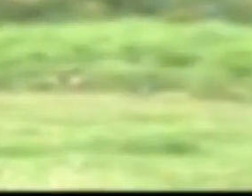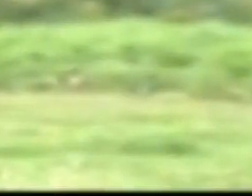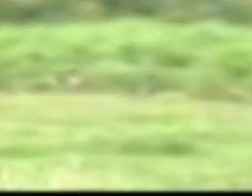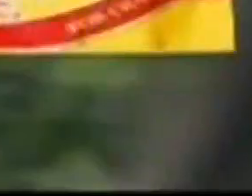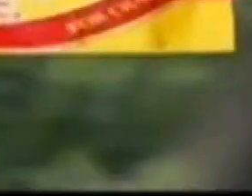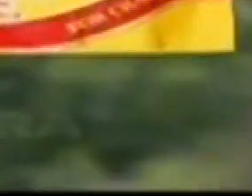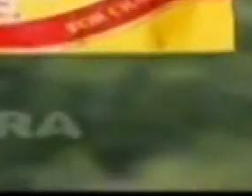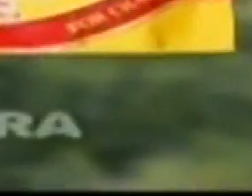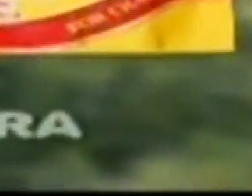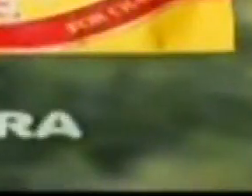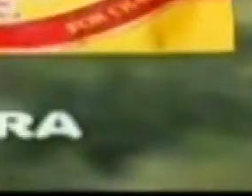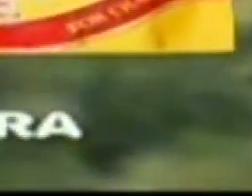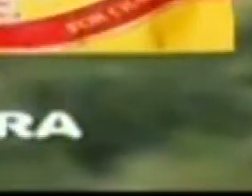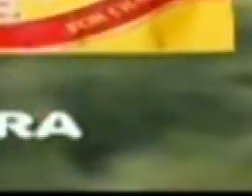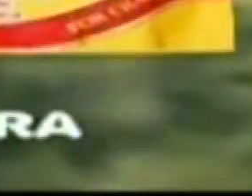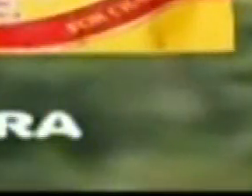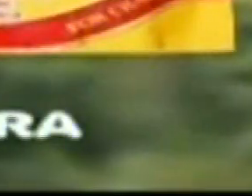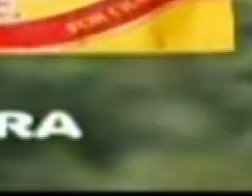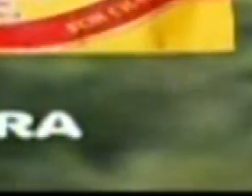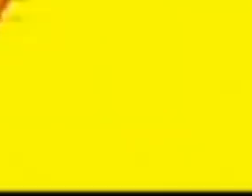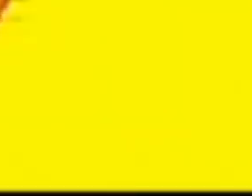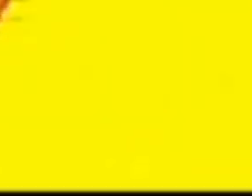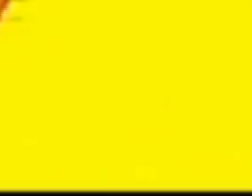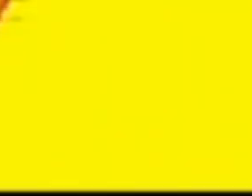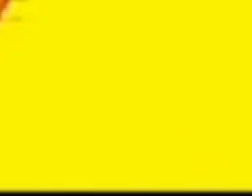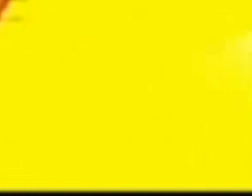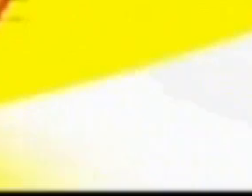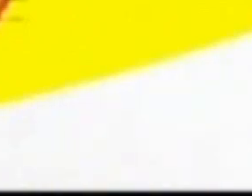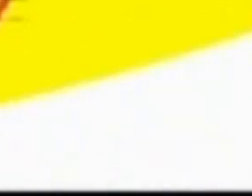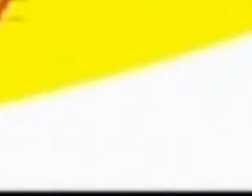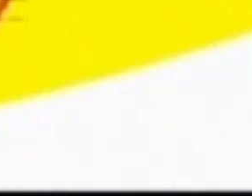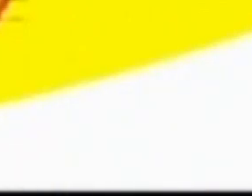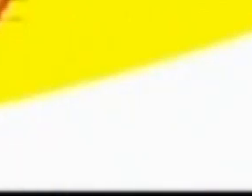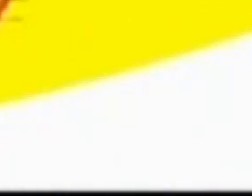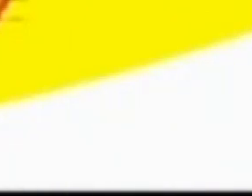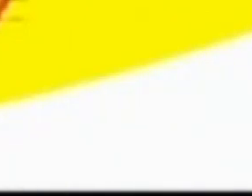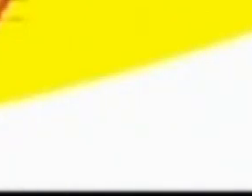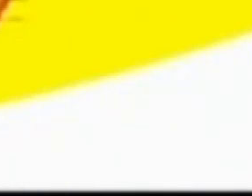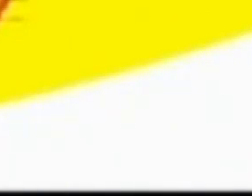profits. Maklik, hakikisho la mapato bora. Bidhaa bora kutoka Coopers.